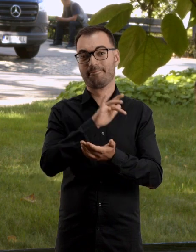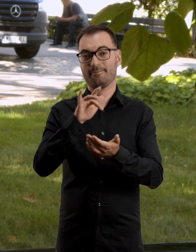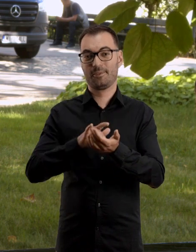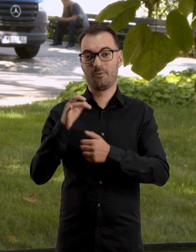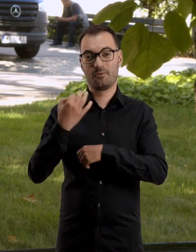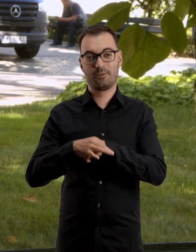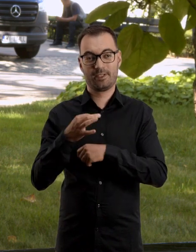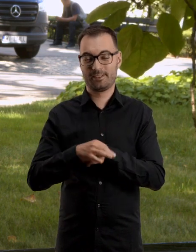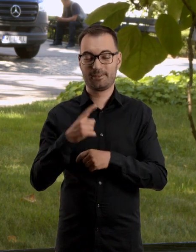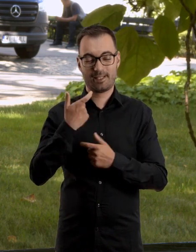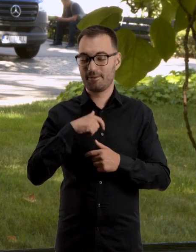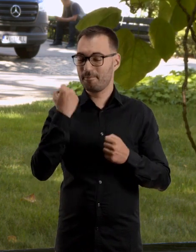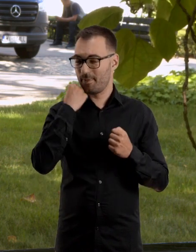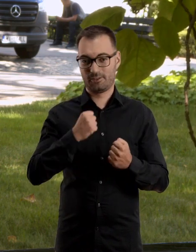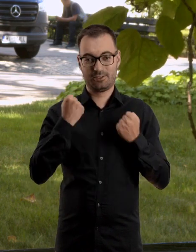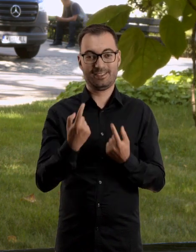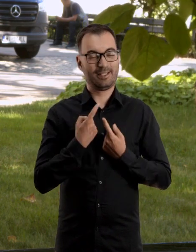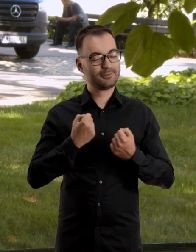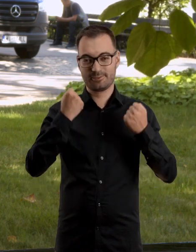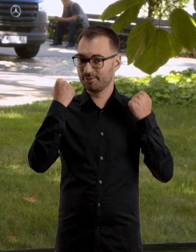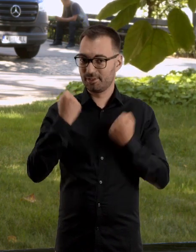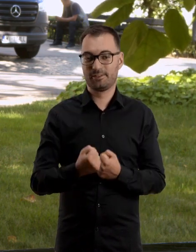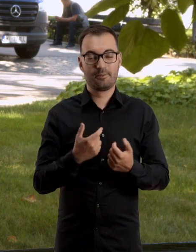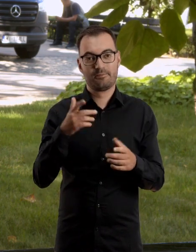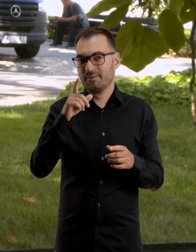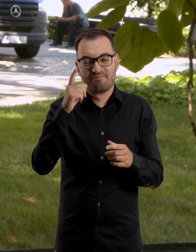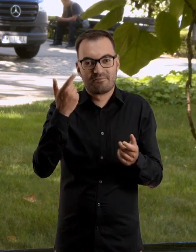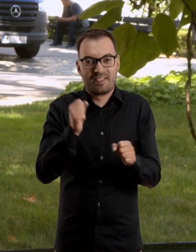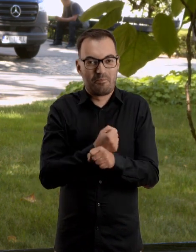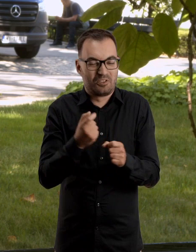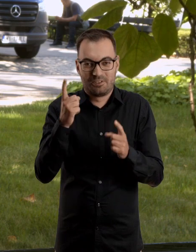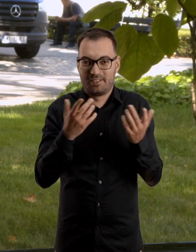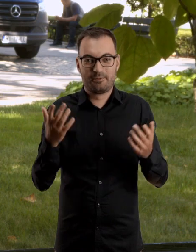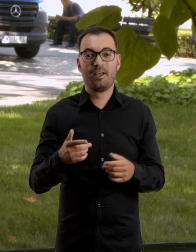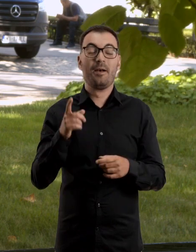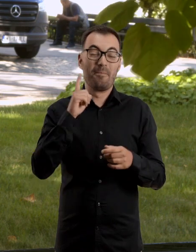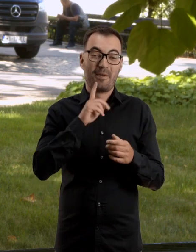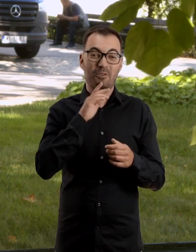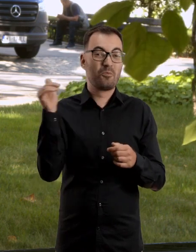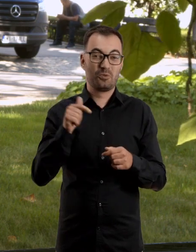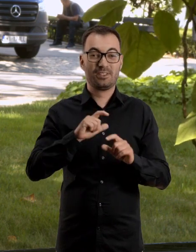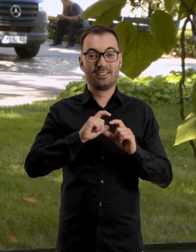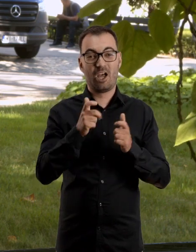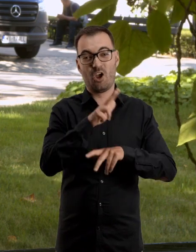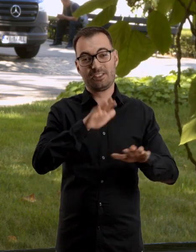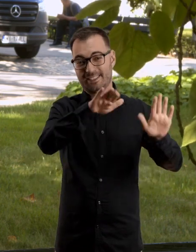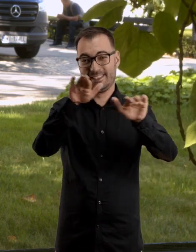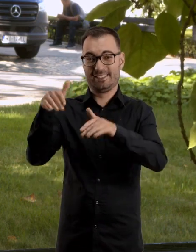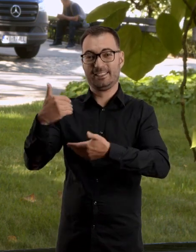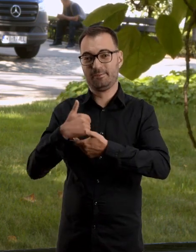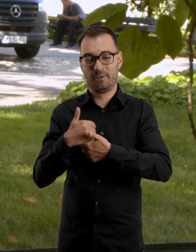uczelnię jakkolwiek byłoby bardzo utrudnione, czyli niemożliwe i prawdopodobnie musiałabym do tego angażować wszystkich dookoła z